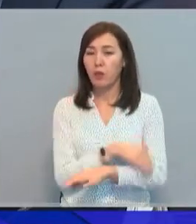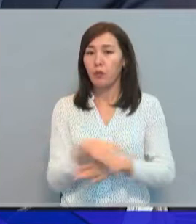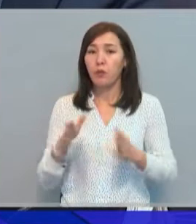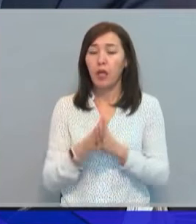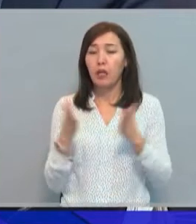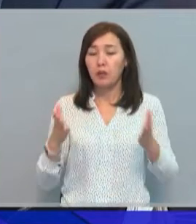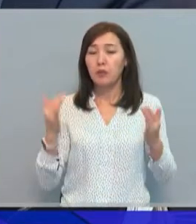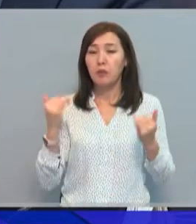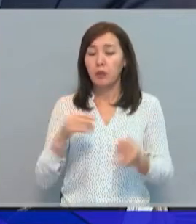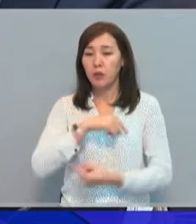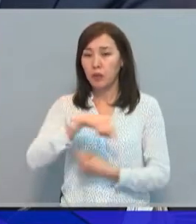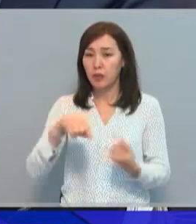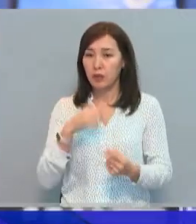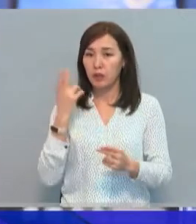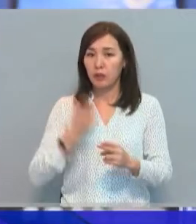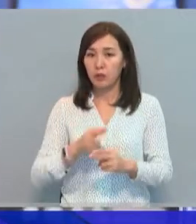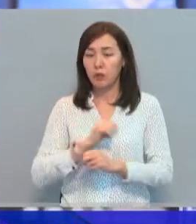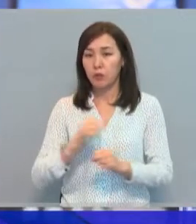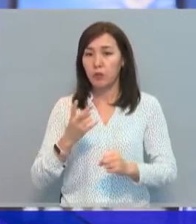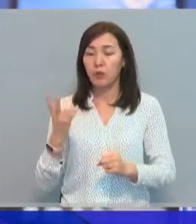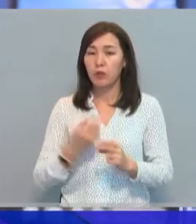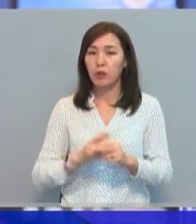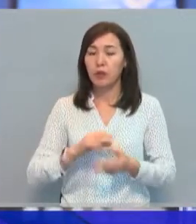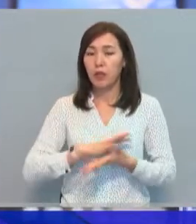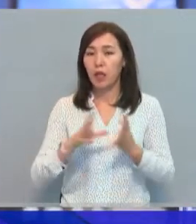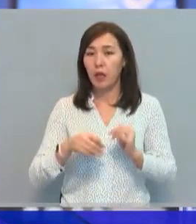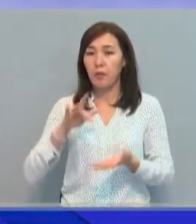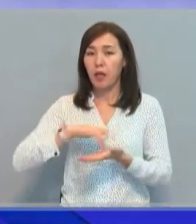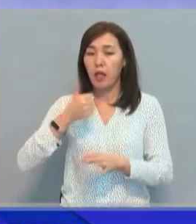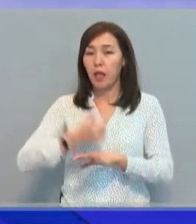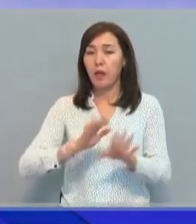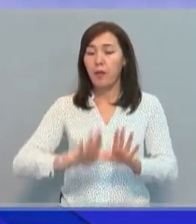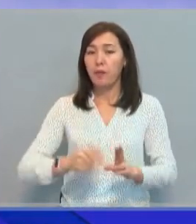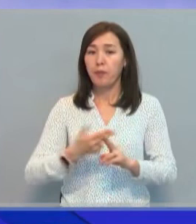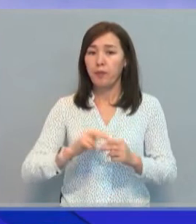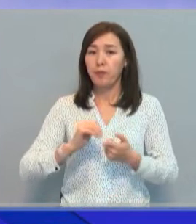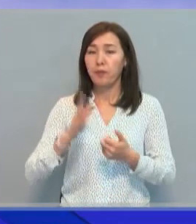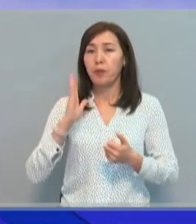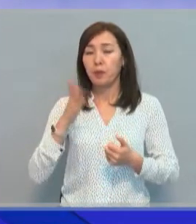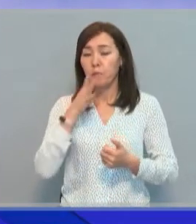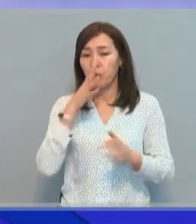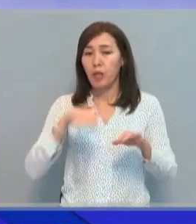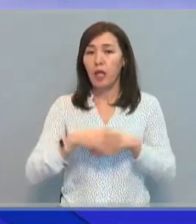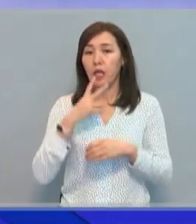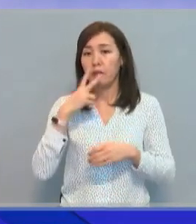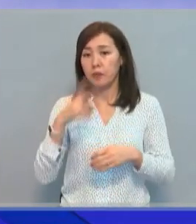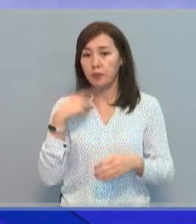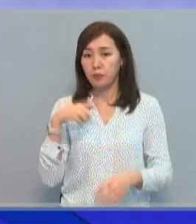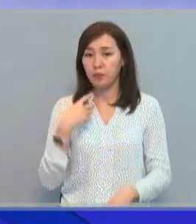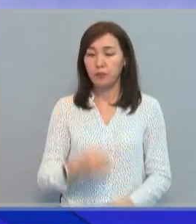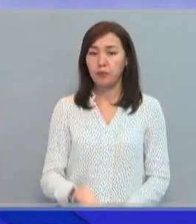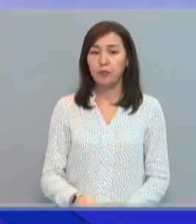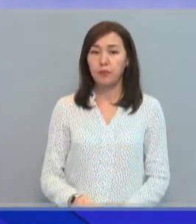қаншалықты кеңейтілгенімен кәсіпкерлікке кедергі келмеуі керек. Осылай деген қала әкімінің орынбасары бұл мәселенің алдағы уақытта қайта қаралатынын